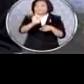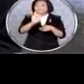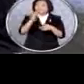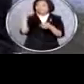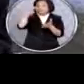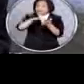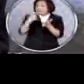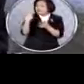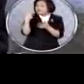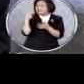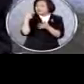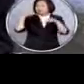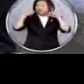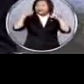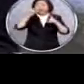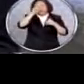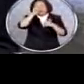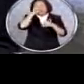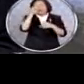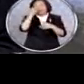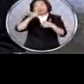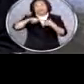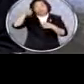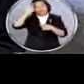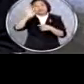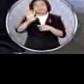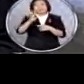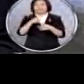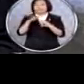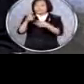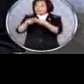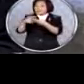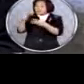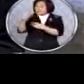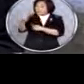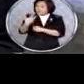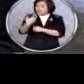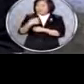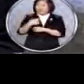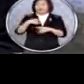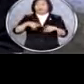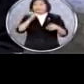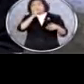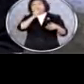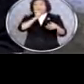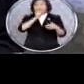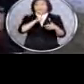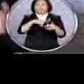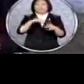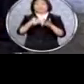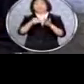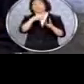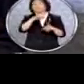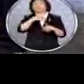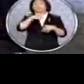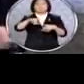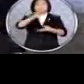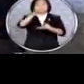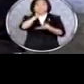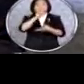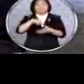来。我是觉得像这种事情，真的我非常同意王小姐的问题，这种口水为什么不能避免呢？为什么不谈政